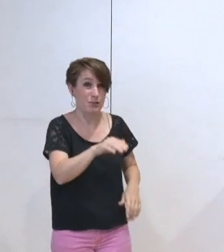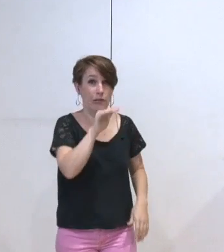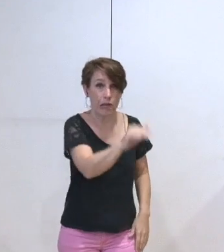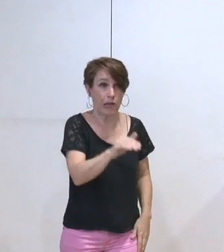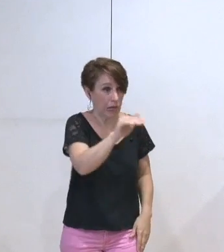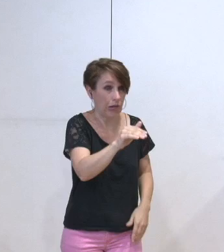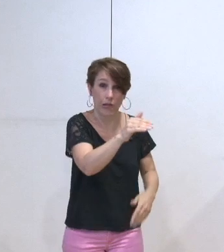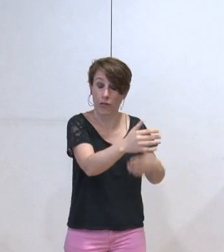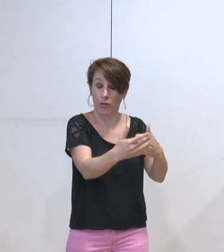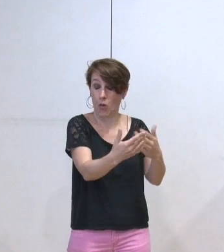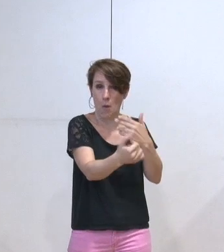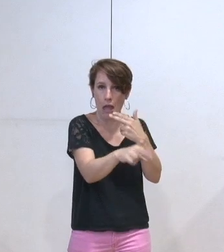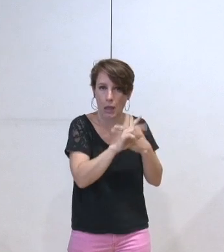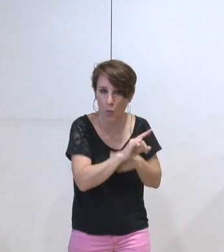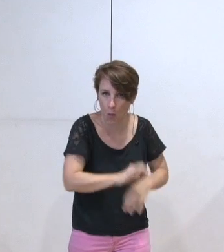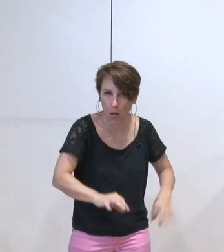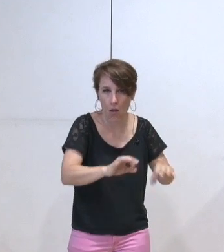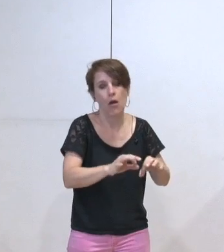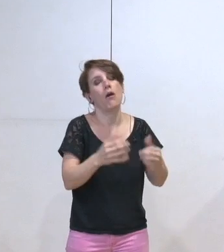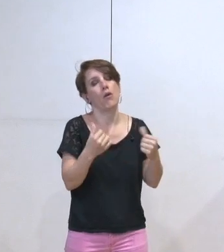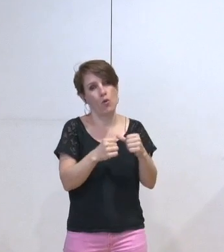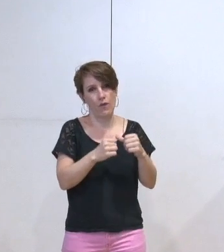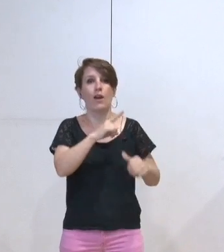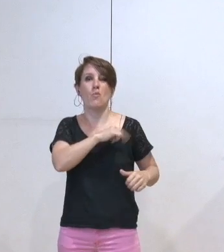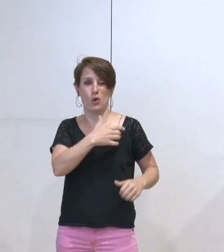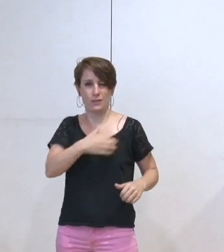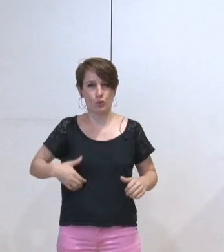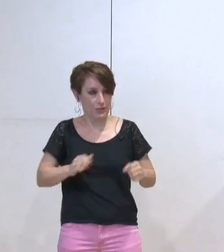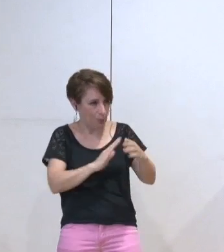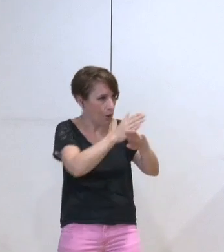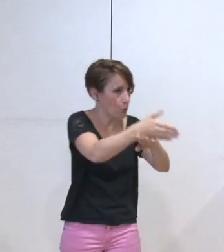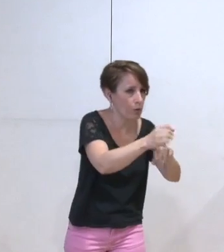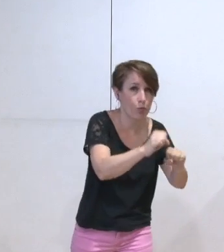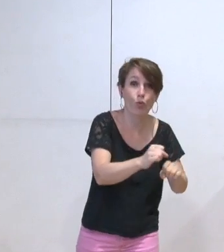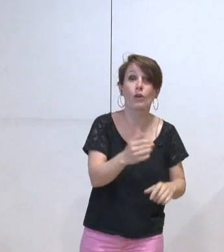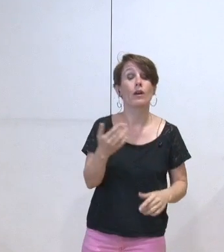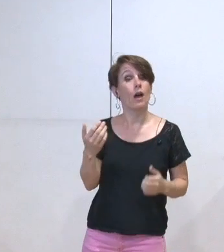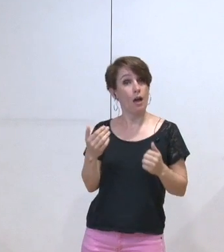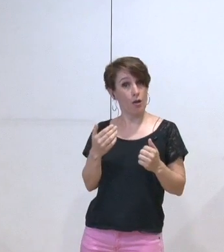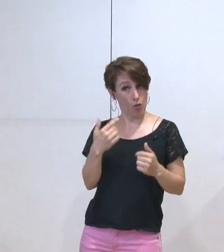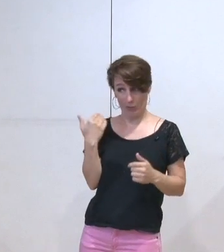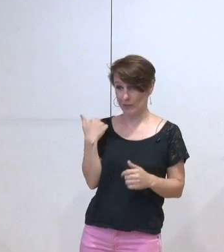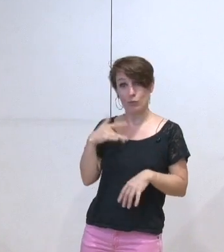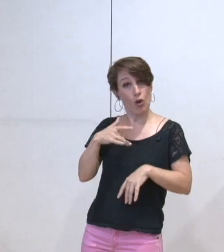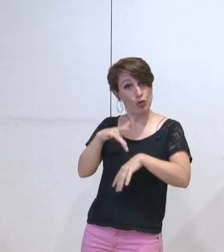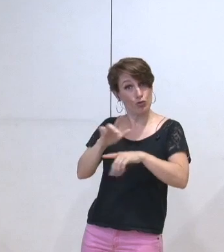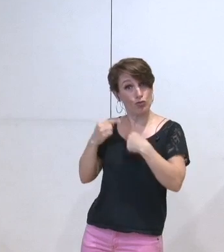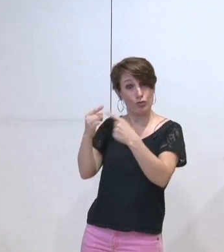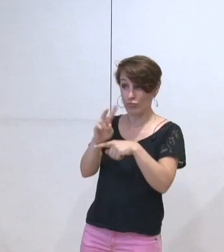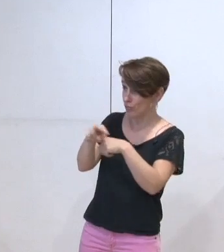personnellement rendu avec K cap de pont dans pour rendre visite à ce dispositif et voir son